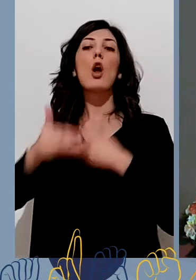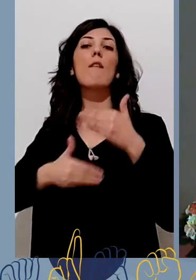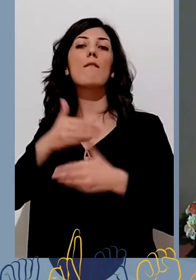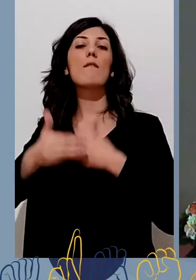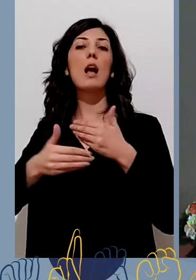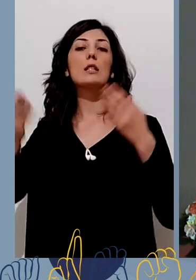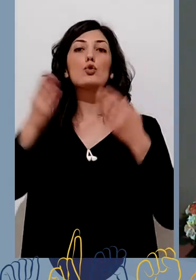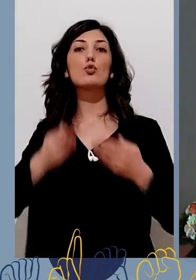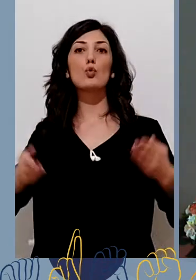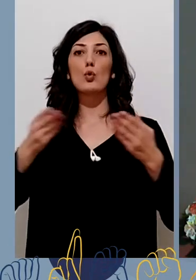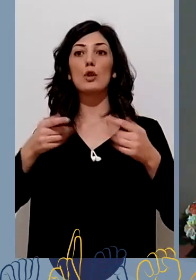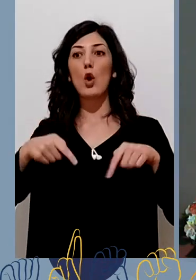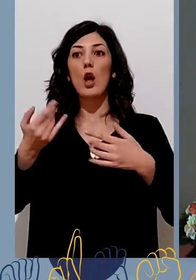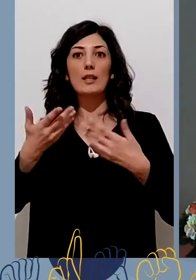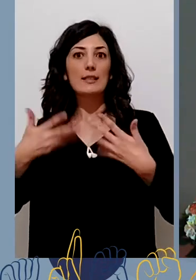che